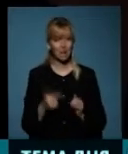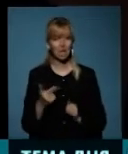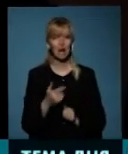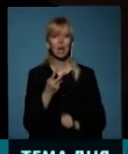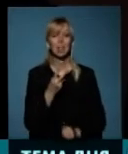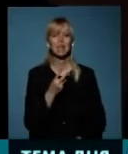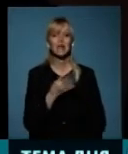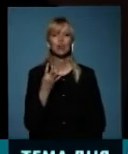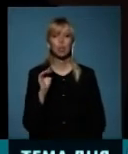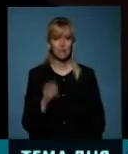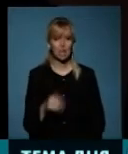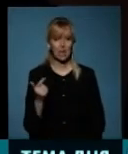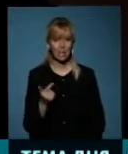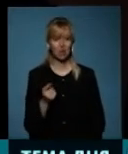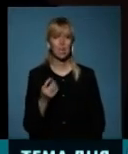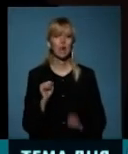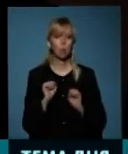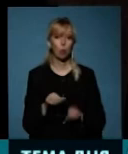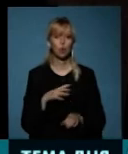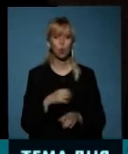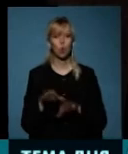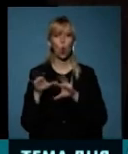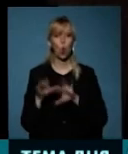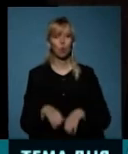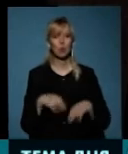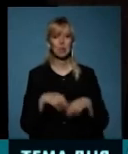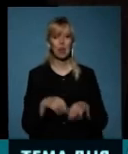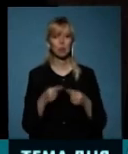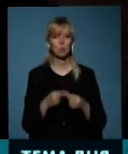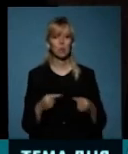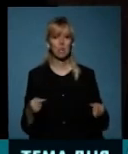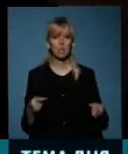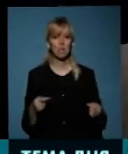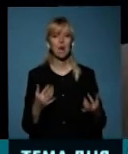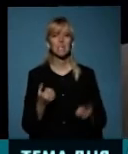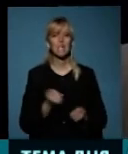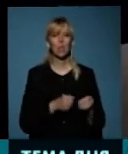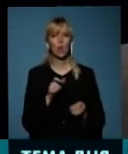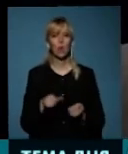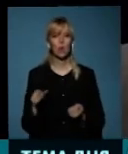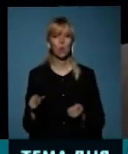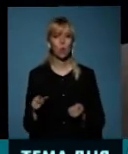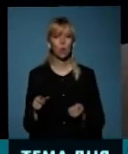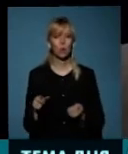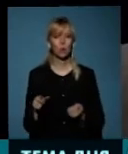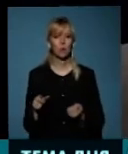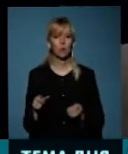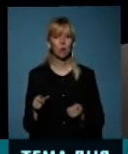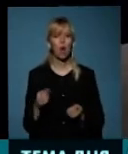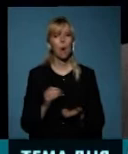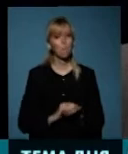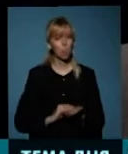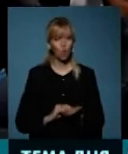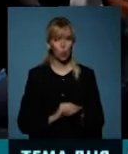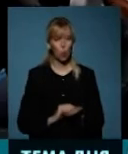а 34, і може бути конфіскований транспортний засіб. Це скільки водіїв у нас повторних? Не